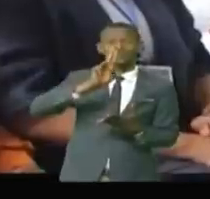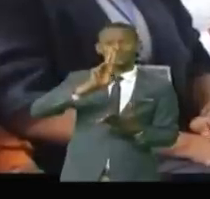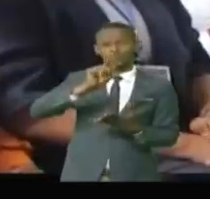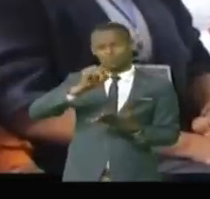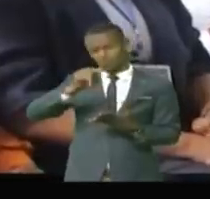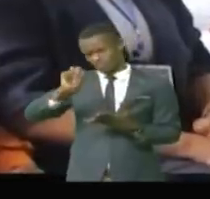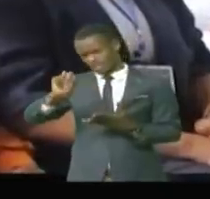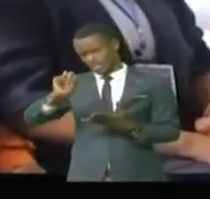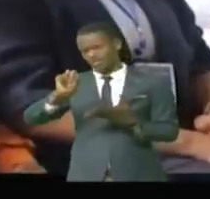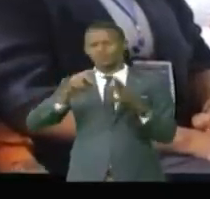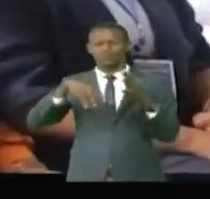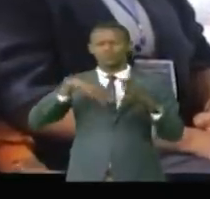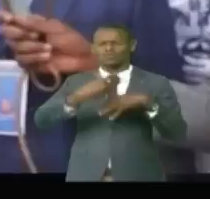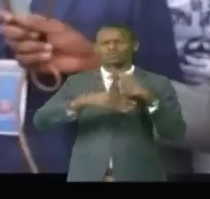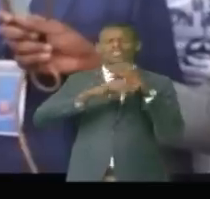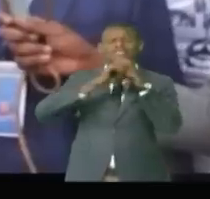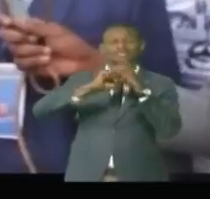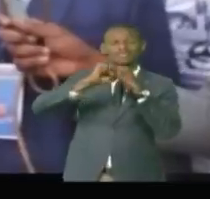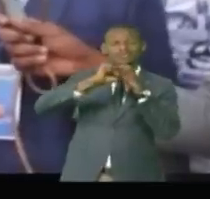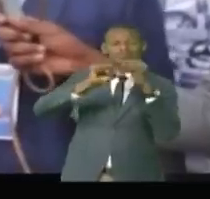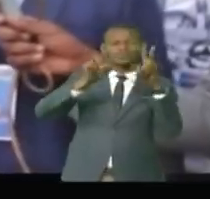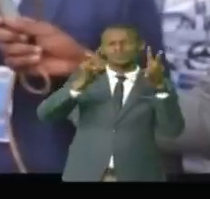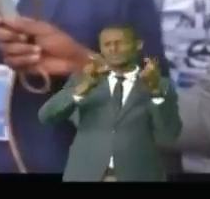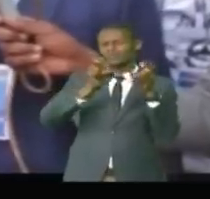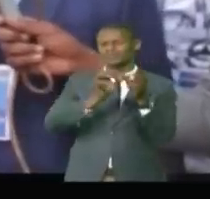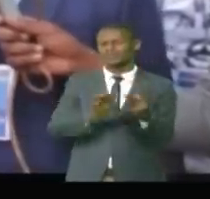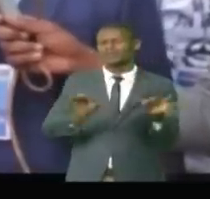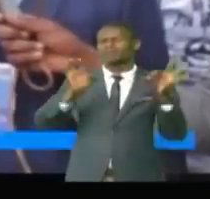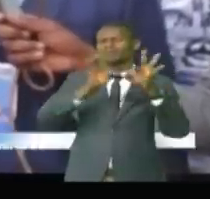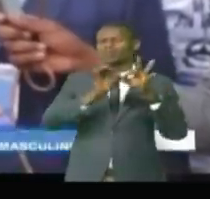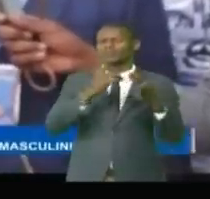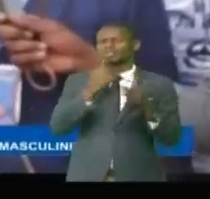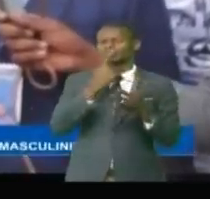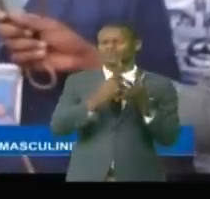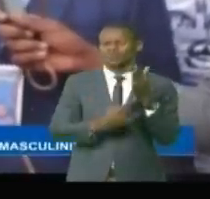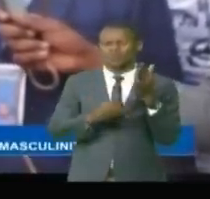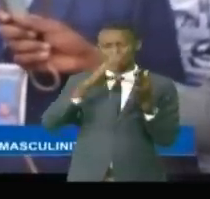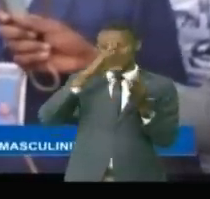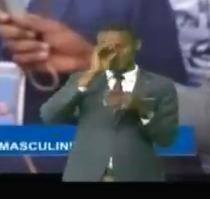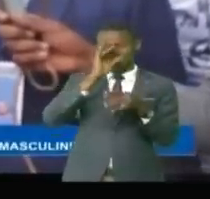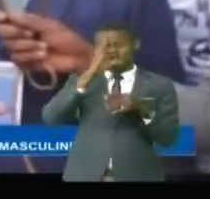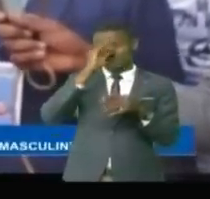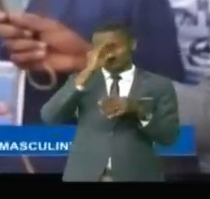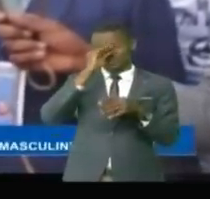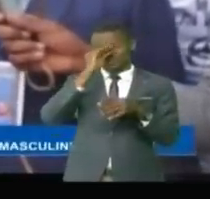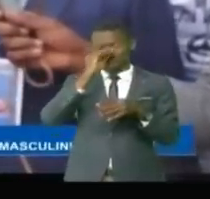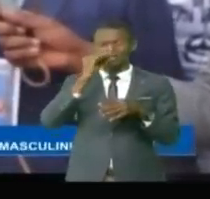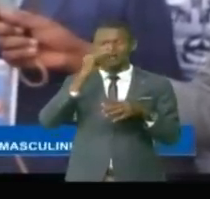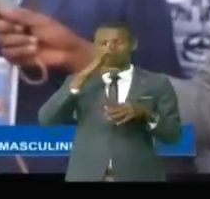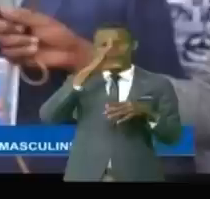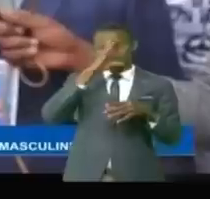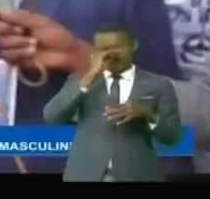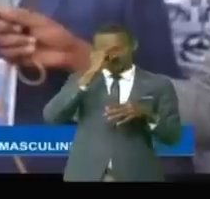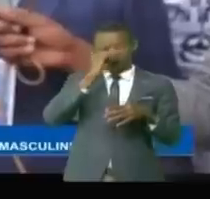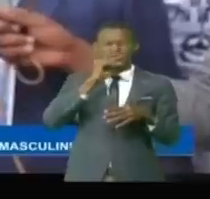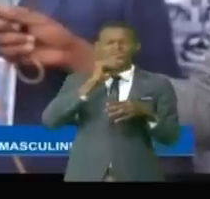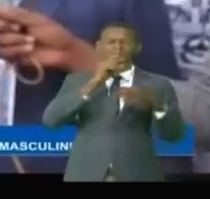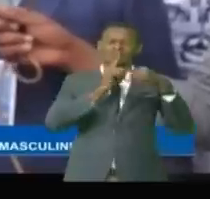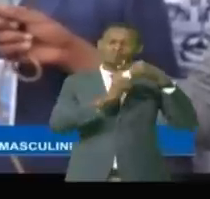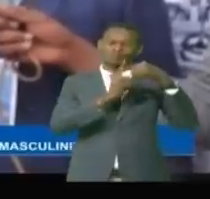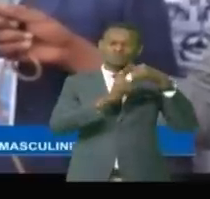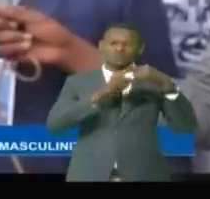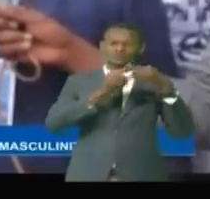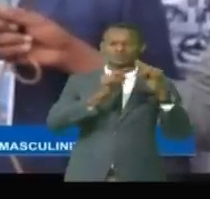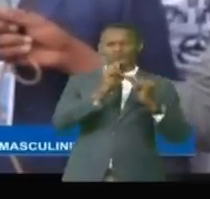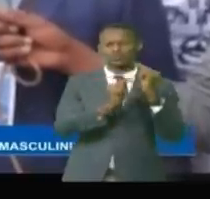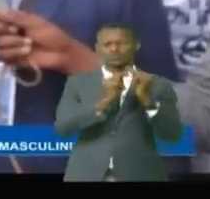sensibiliser sur un thème très alléchant qui est la masculinité en milieu universitaire et son implication et l'implication de